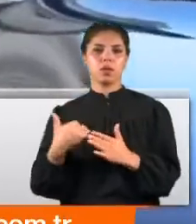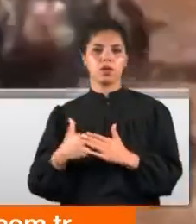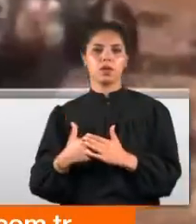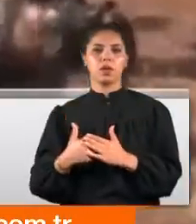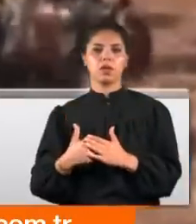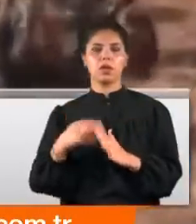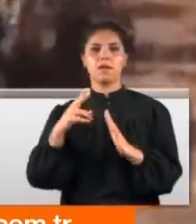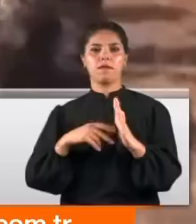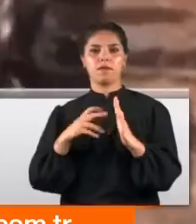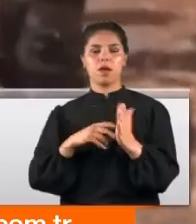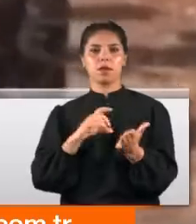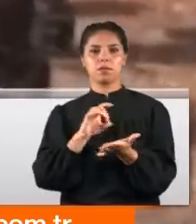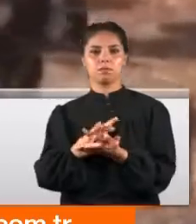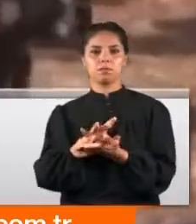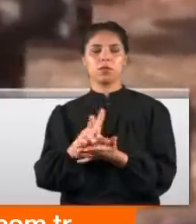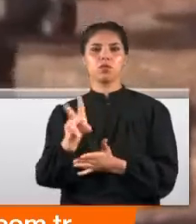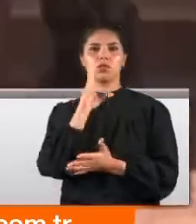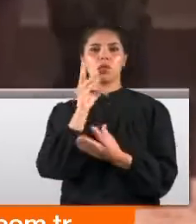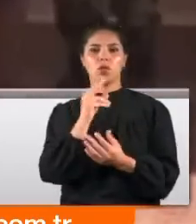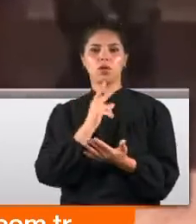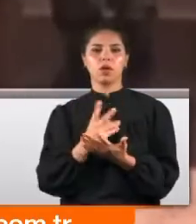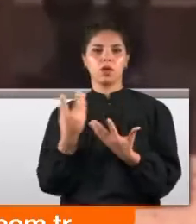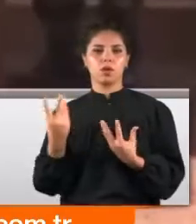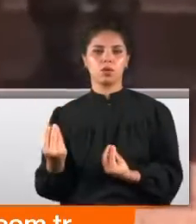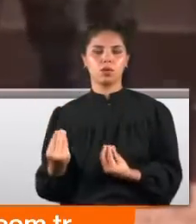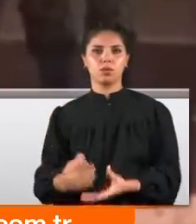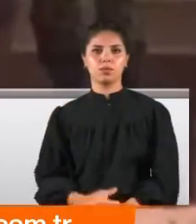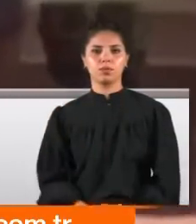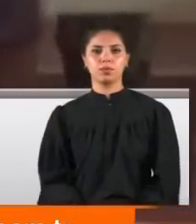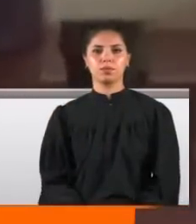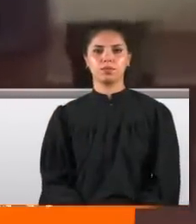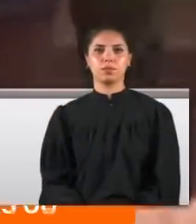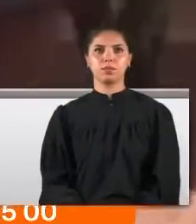vergi muafiyetinin sonlandırılmasına karar verildi.